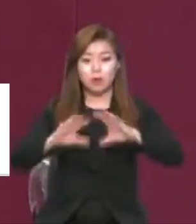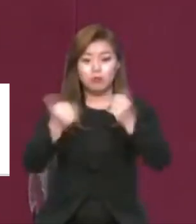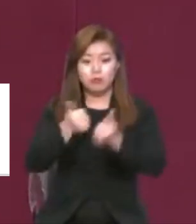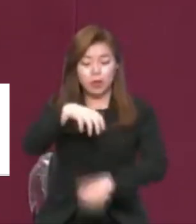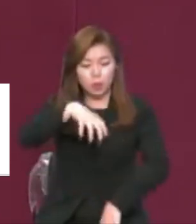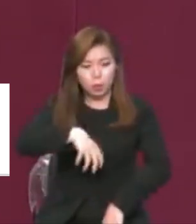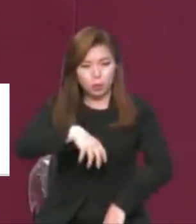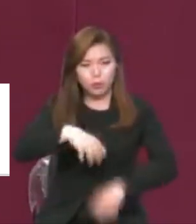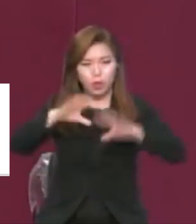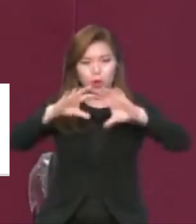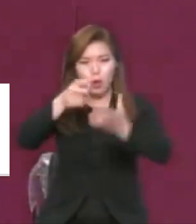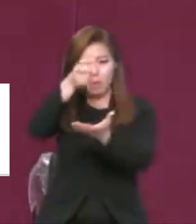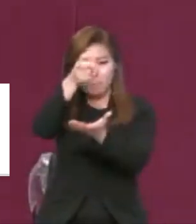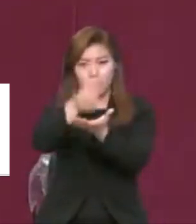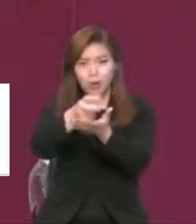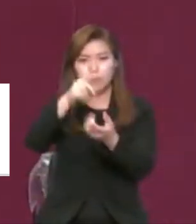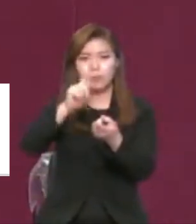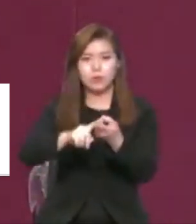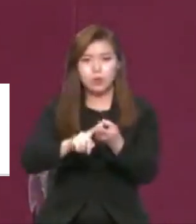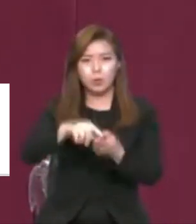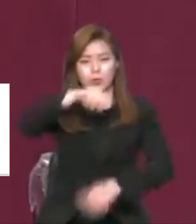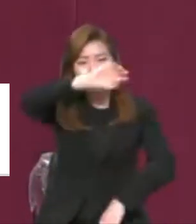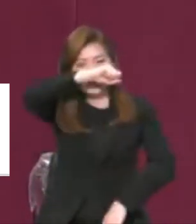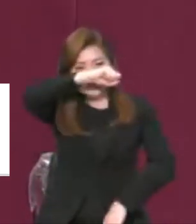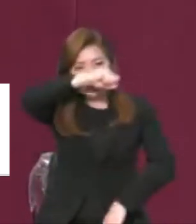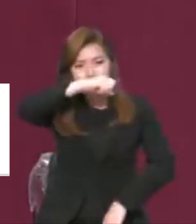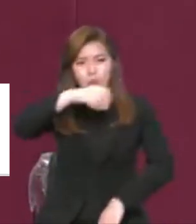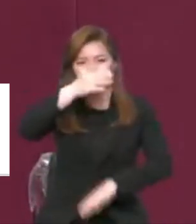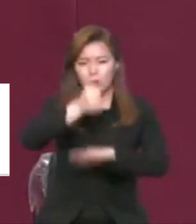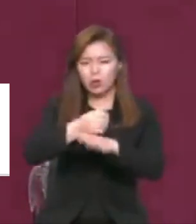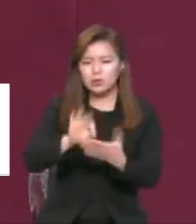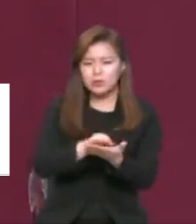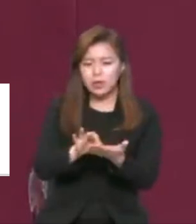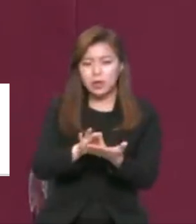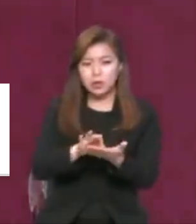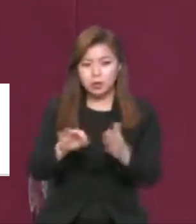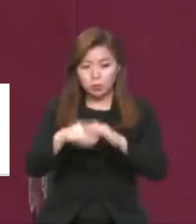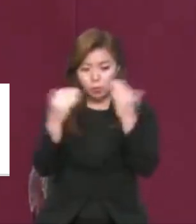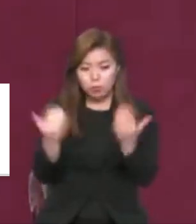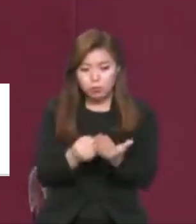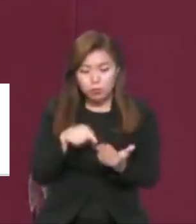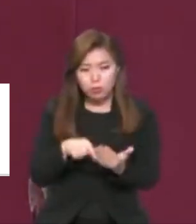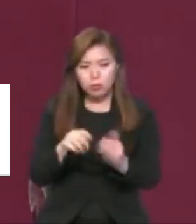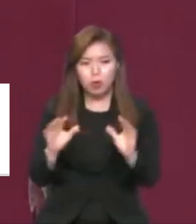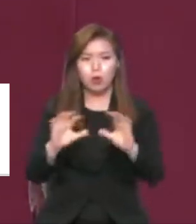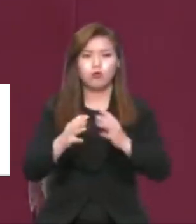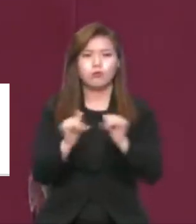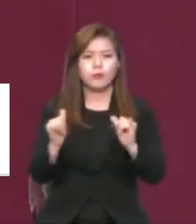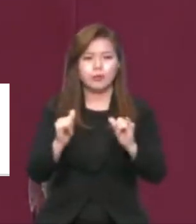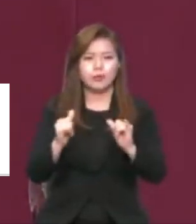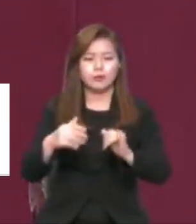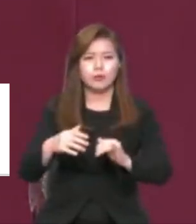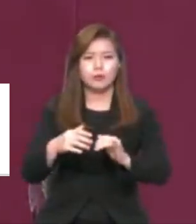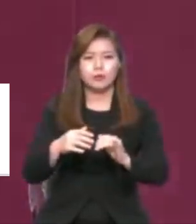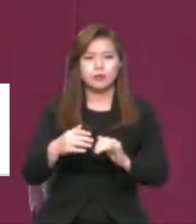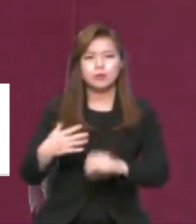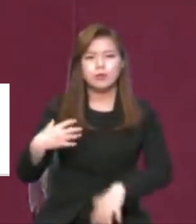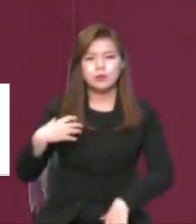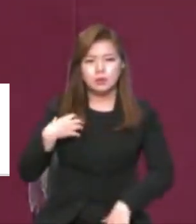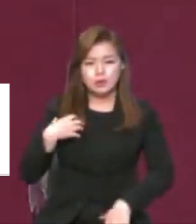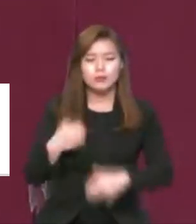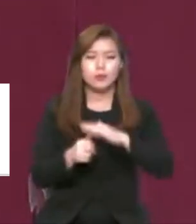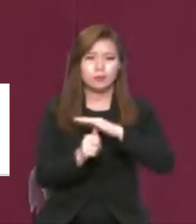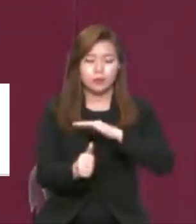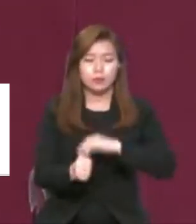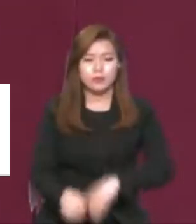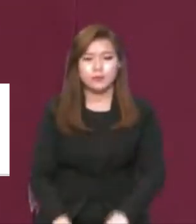부여한 예산과 재정에 대한 의무를 다하는 것은 국민에 대한 기본적인 의무이자 마땅한 도리입니다. 코로나 경제위기 대응을